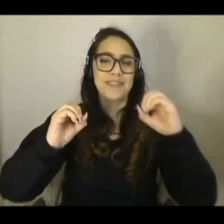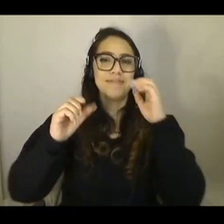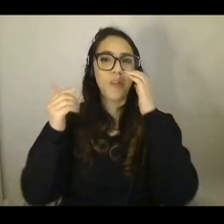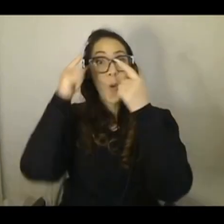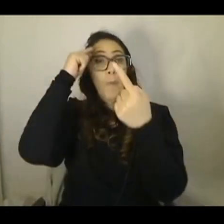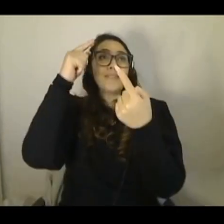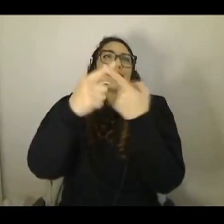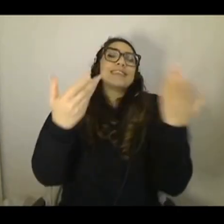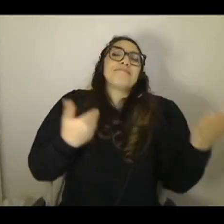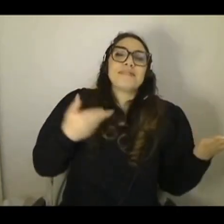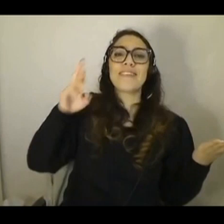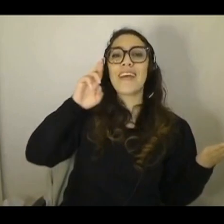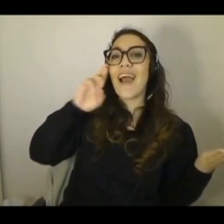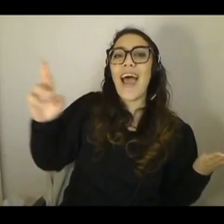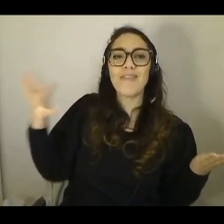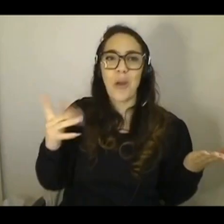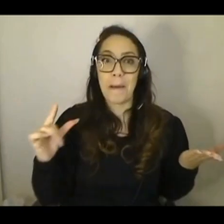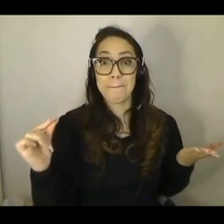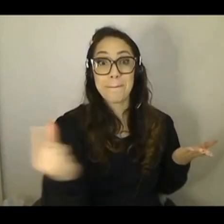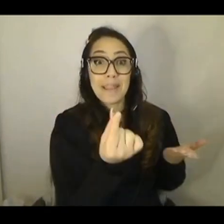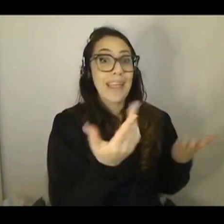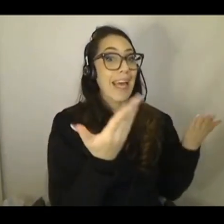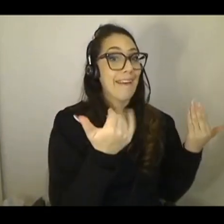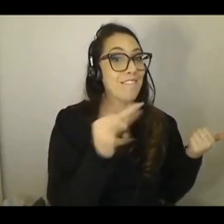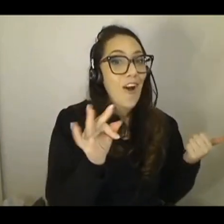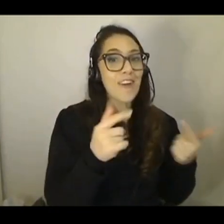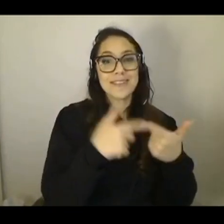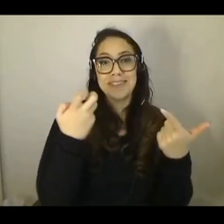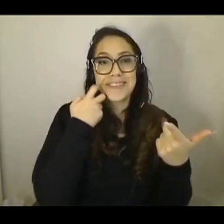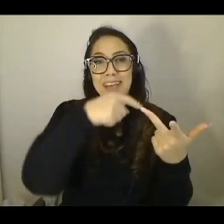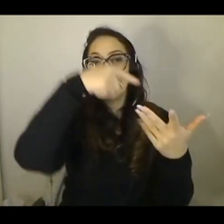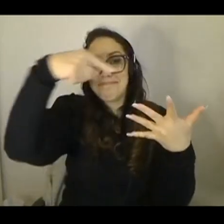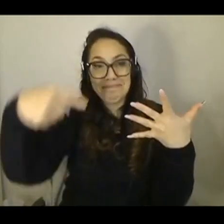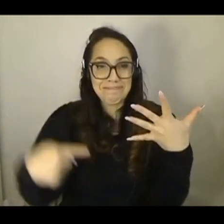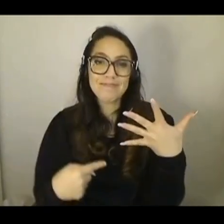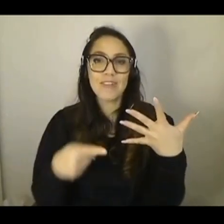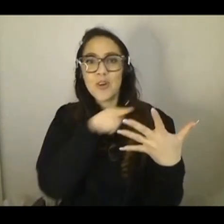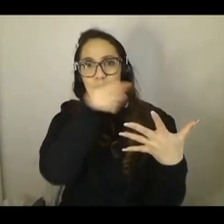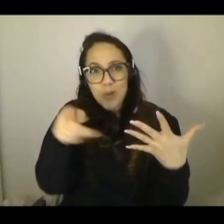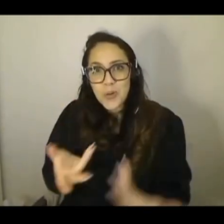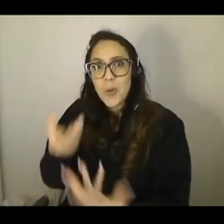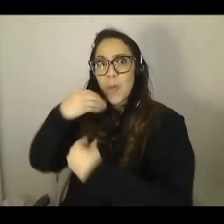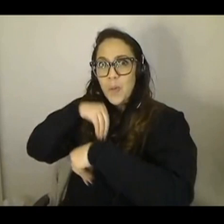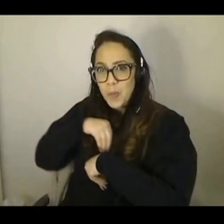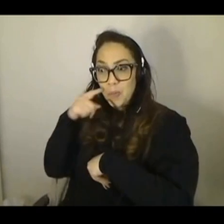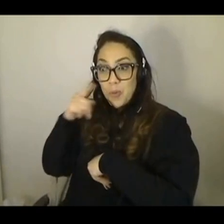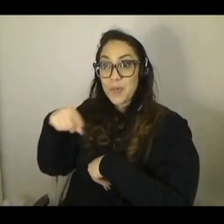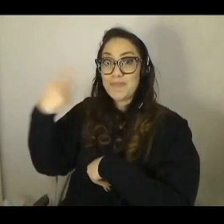rêves, c'est qu'il y ait des partenaires comme Air France, SNCF, et ainsi de suite, qui s'approprient l'application pour Paris 2024